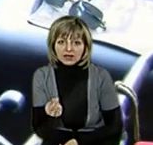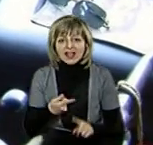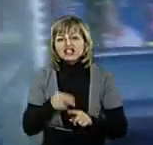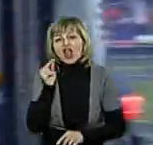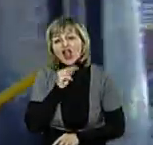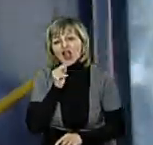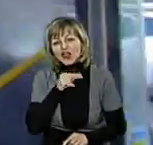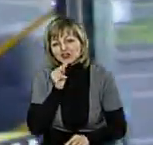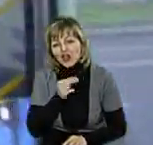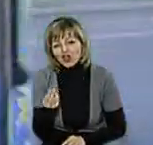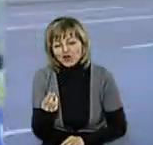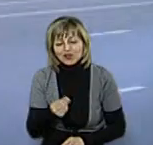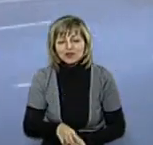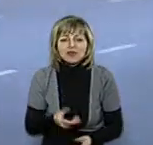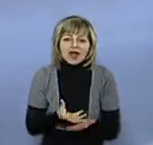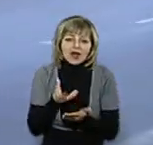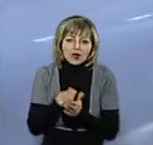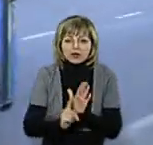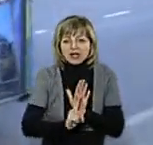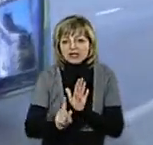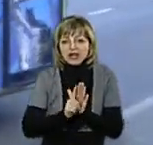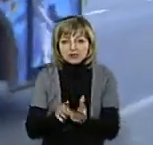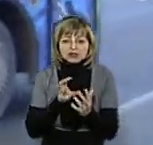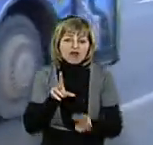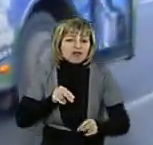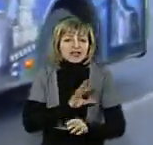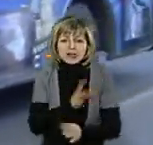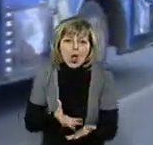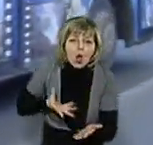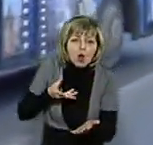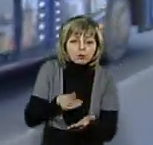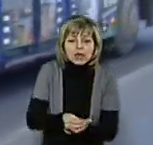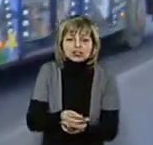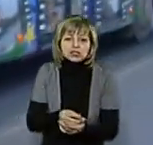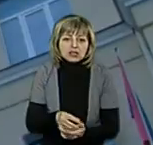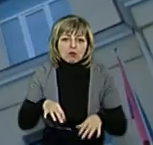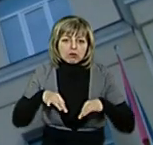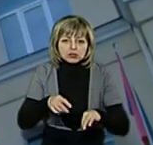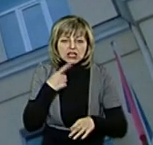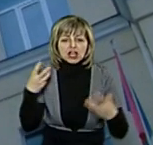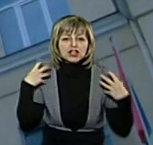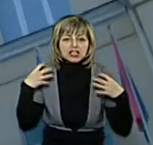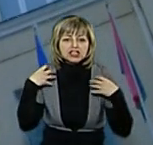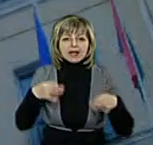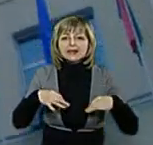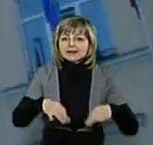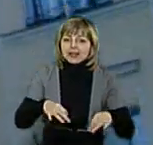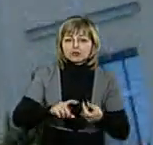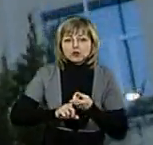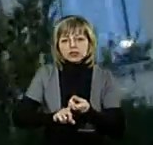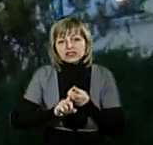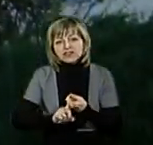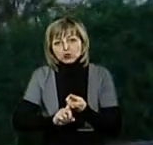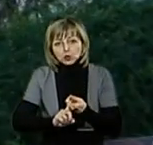мої. Оплата проїзду готівкою вважається неоплаченим проїздом, каже начальник управління транспорту та зв'язку